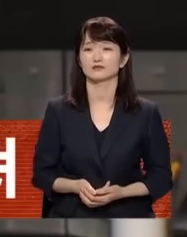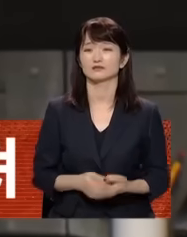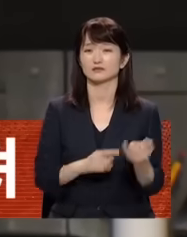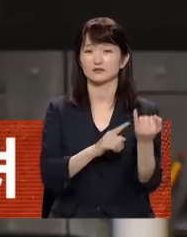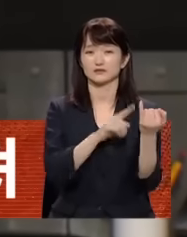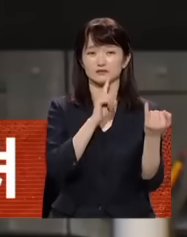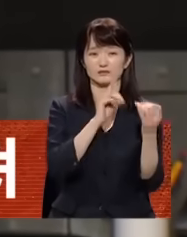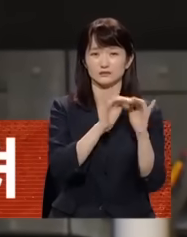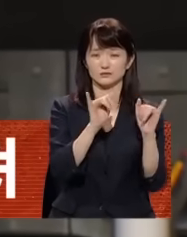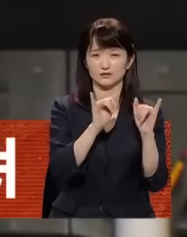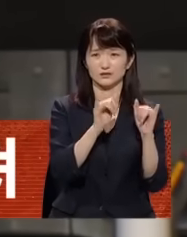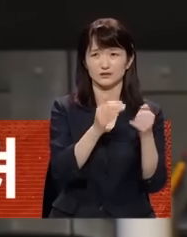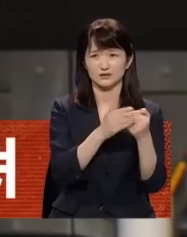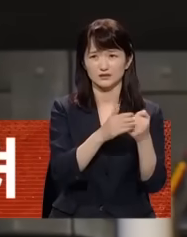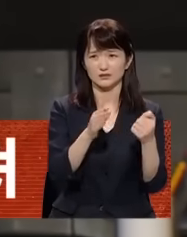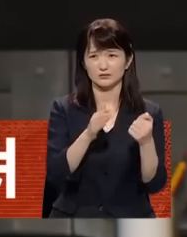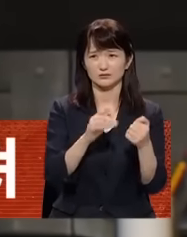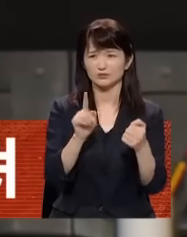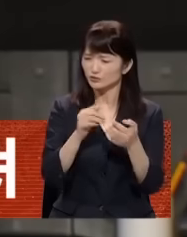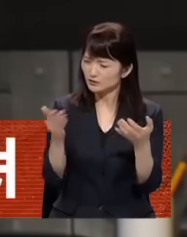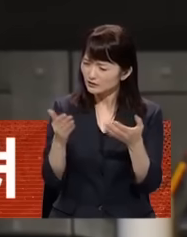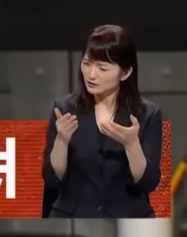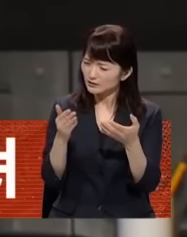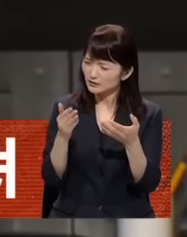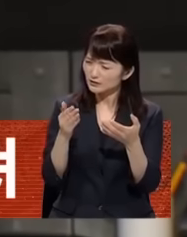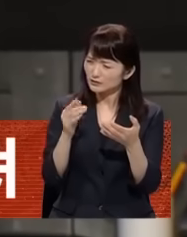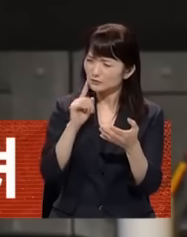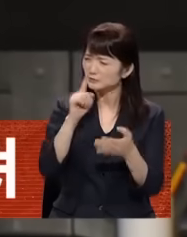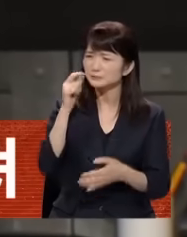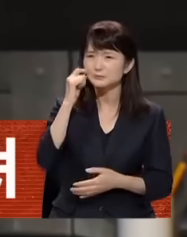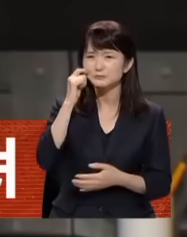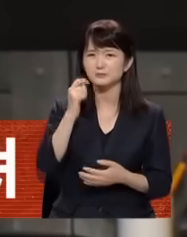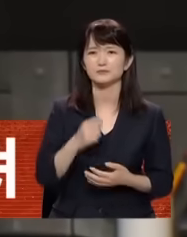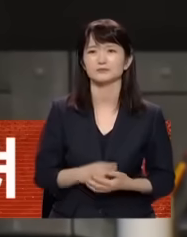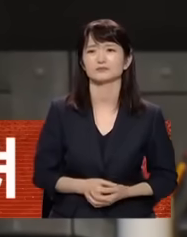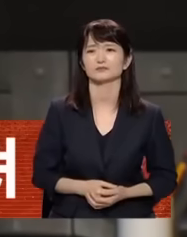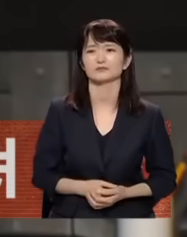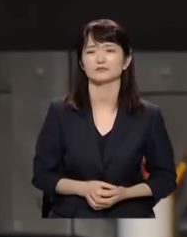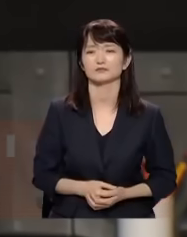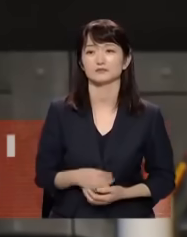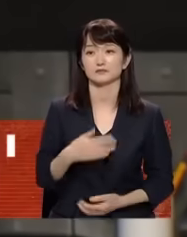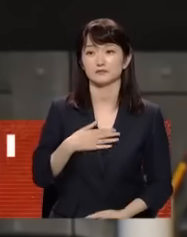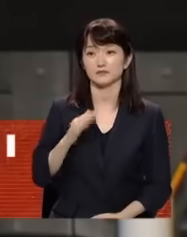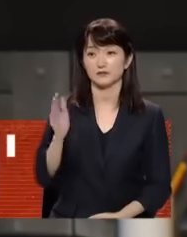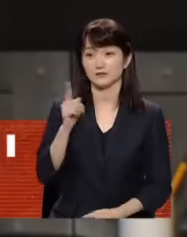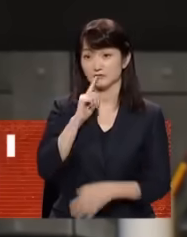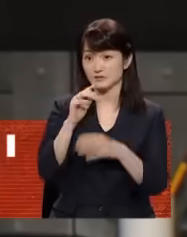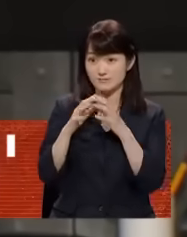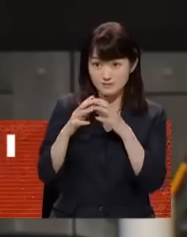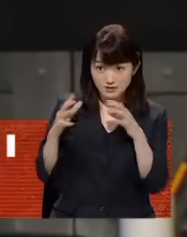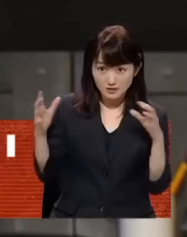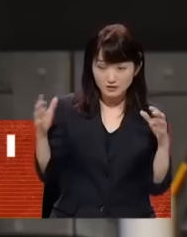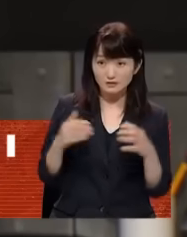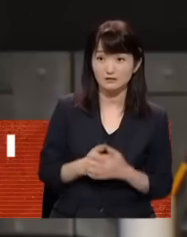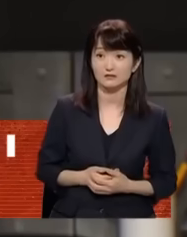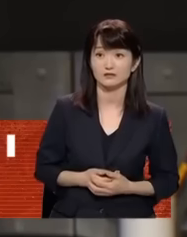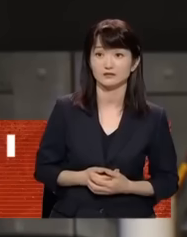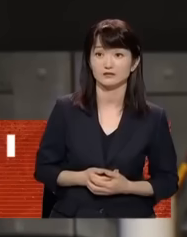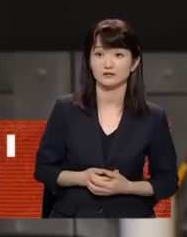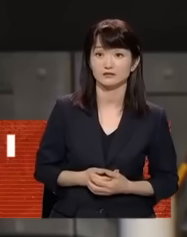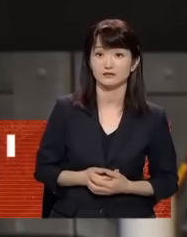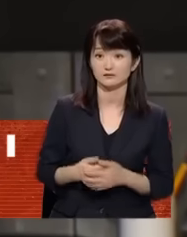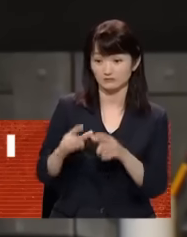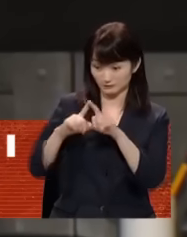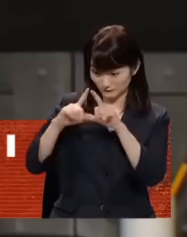때문에 말을 절대로 못할 상황입니다 다만 이게 알려지게 되면 후폭풍이 클 수 있는 직업인데 그렇다고 연예인은 아닙니다